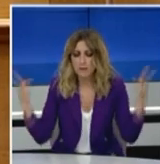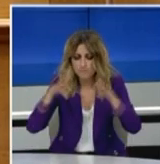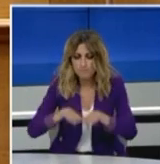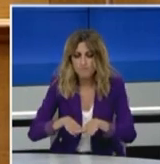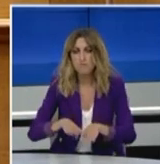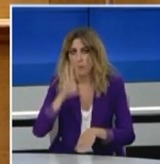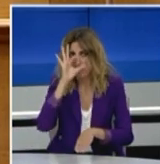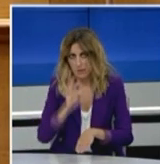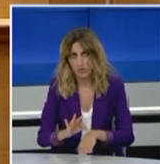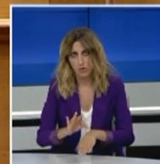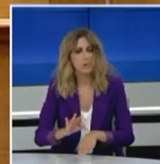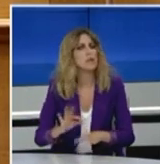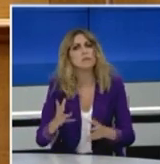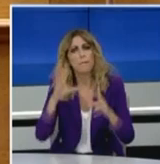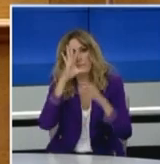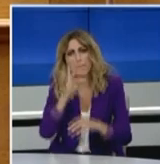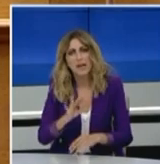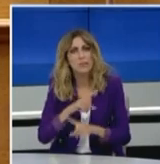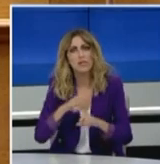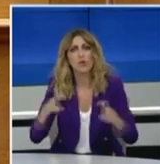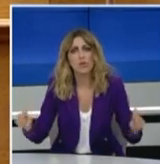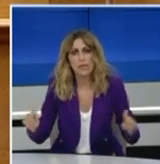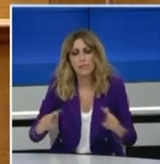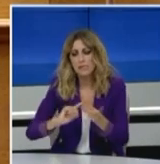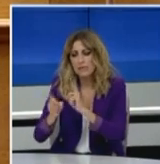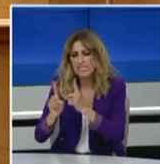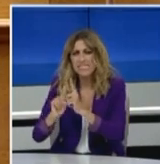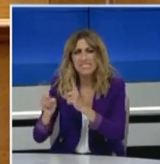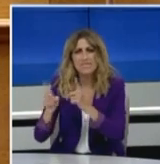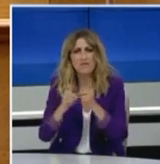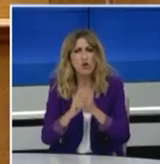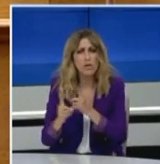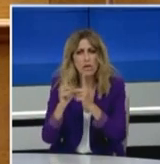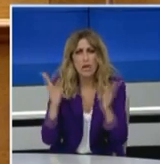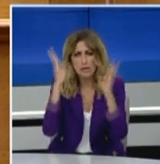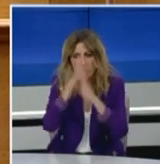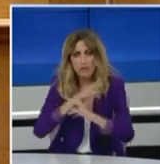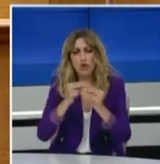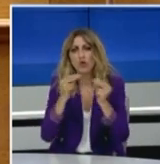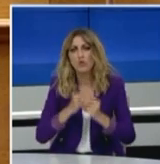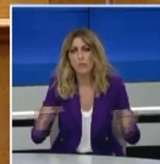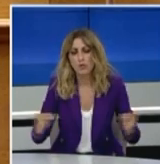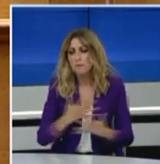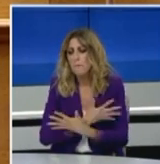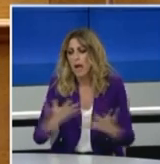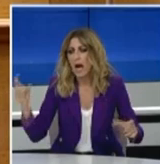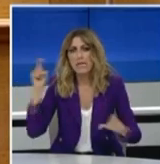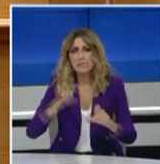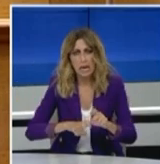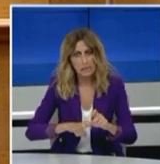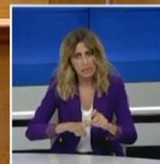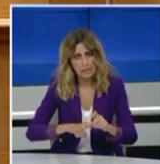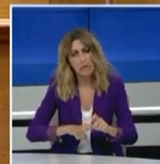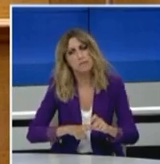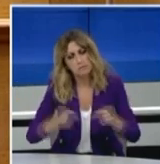τέτοιες συμφωνίες νομιμοποιείται η ασυδοσία και η κερδοσκοπία μεγάλων εταιριών εν προκειμένου